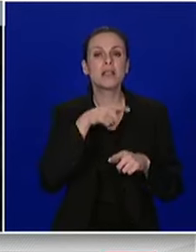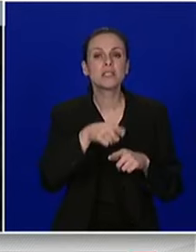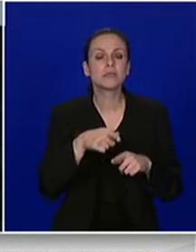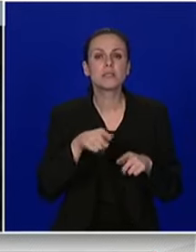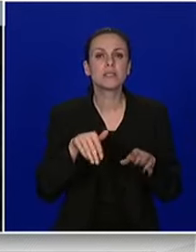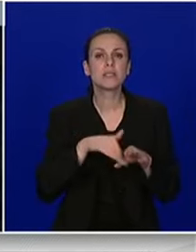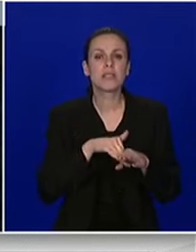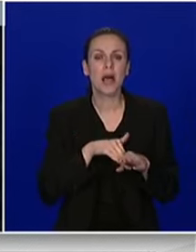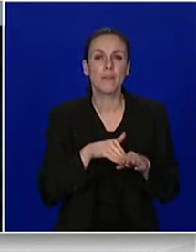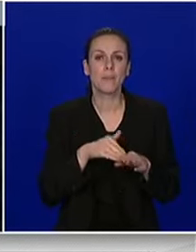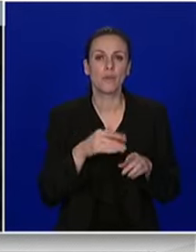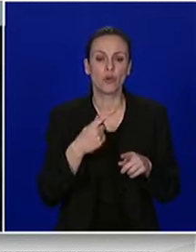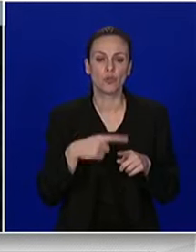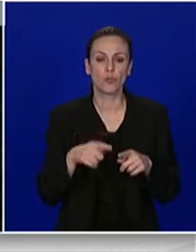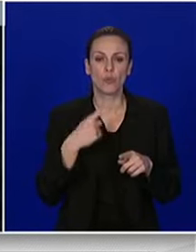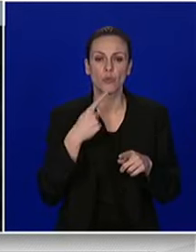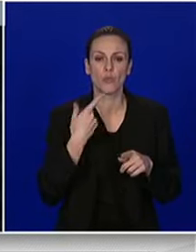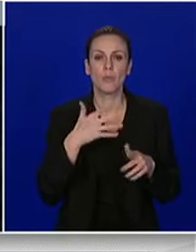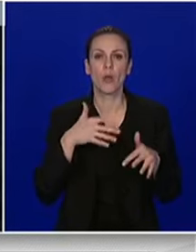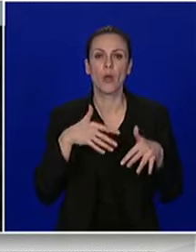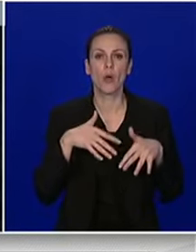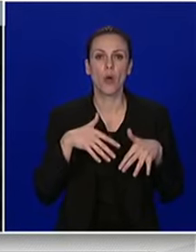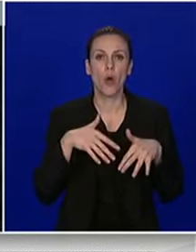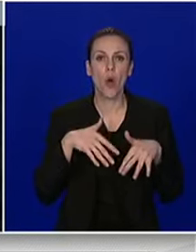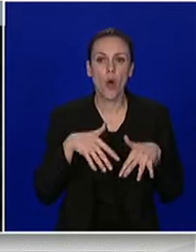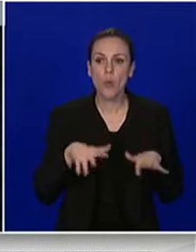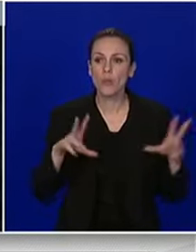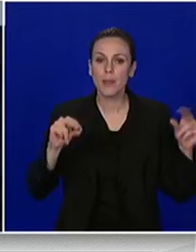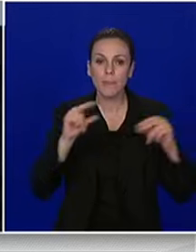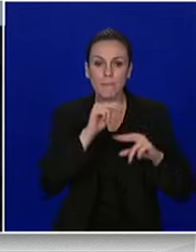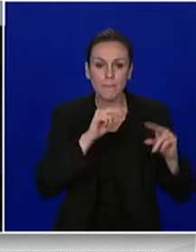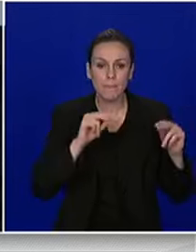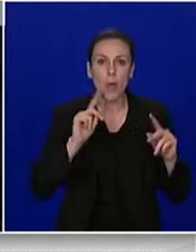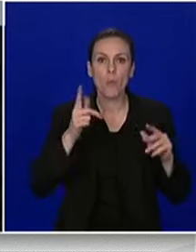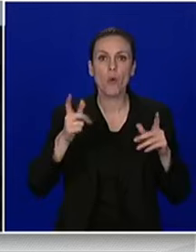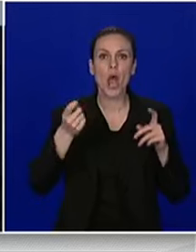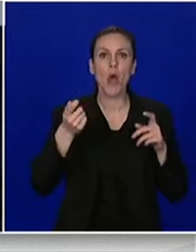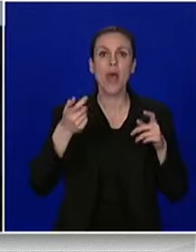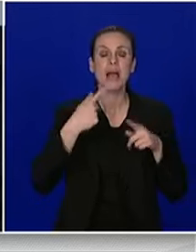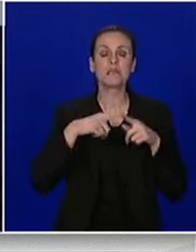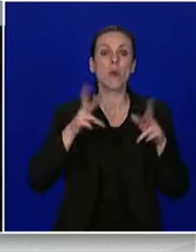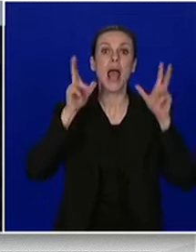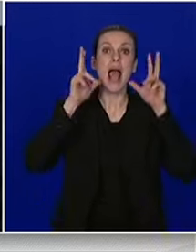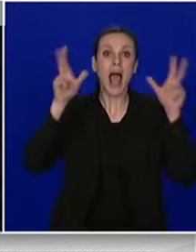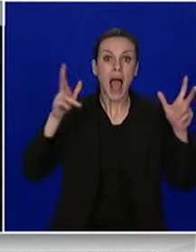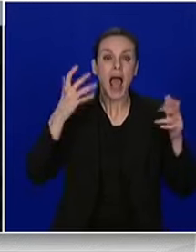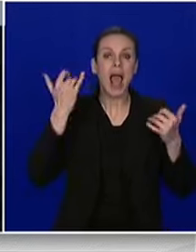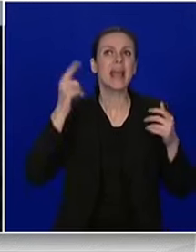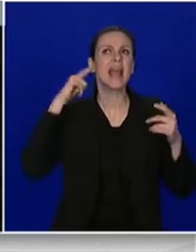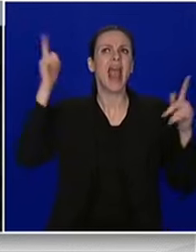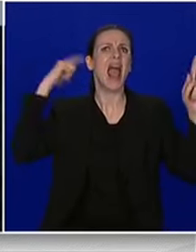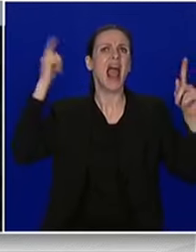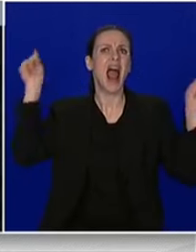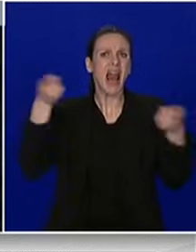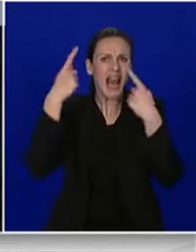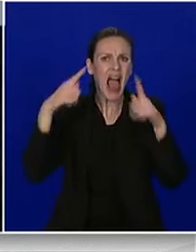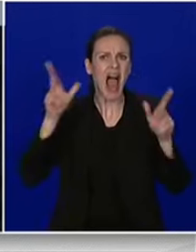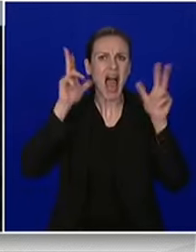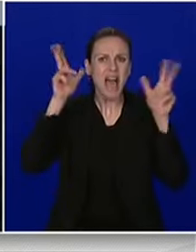da ljudi koji komuniciraju se nužno više približavaju, a to je rizik za